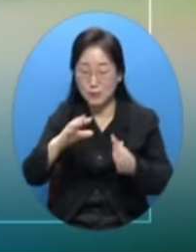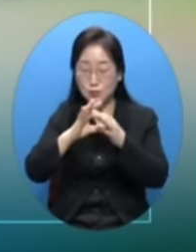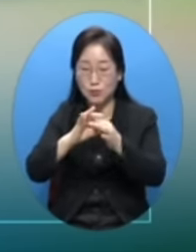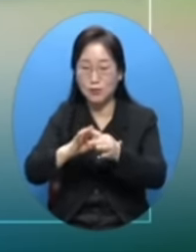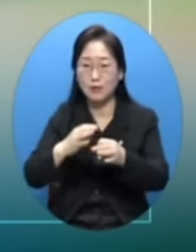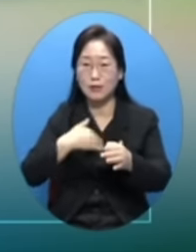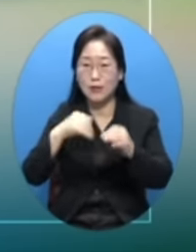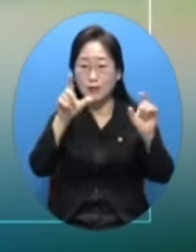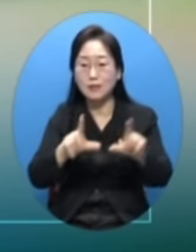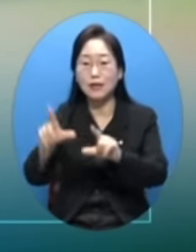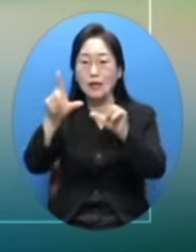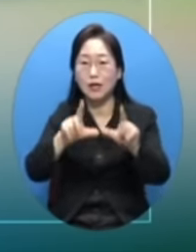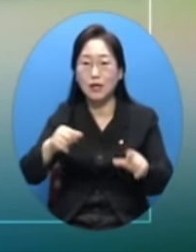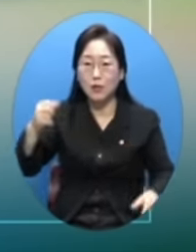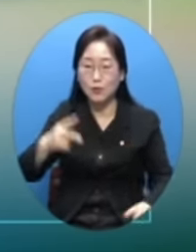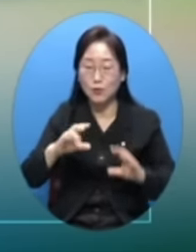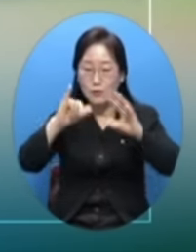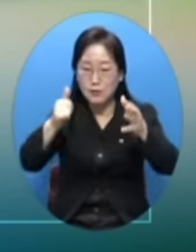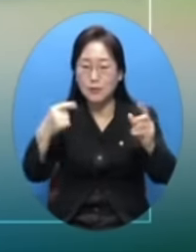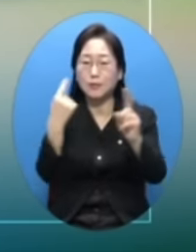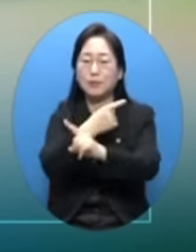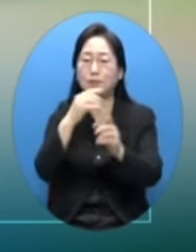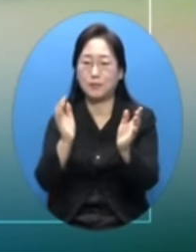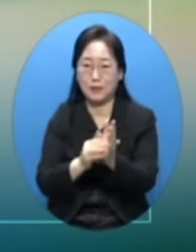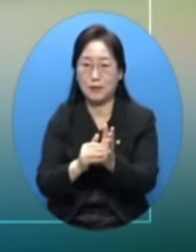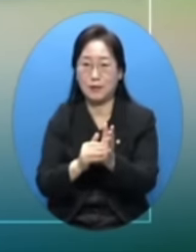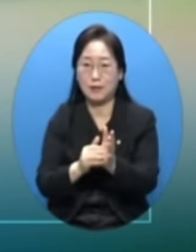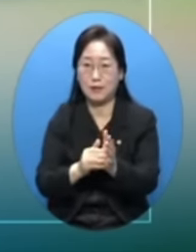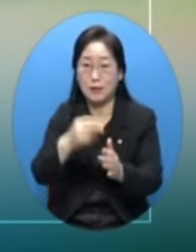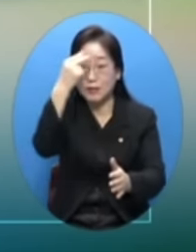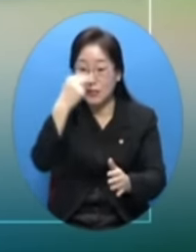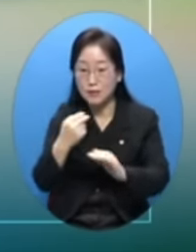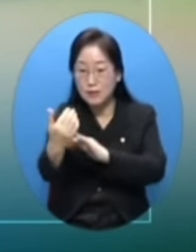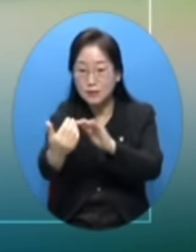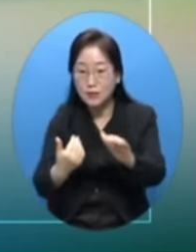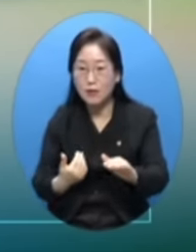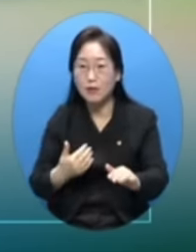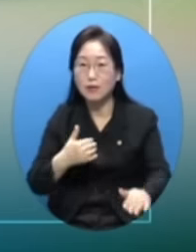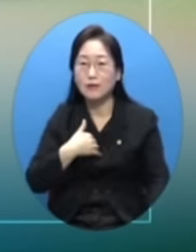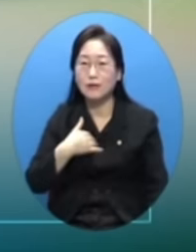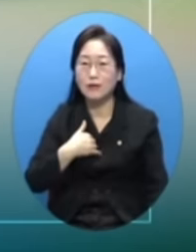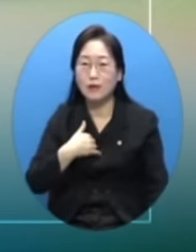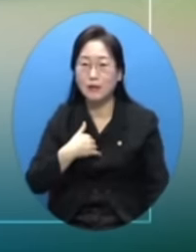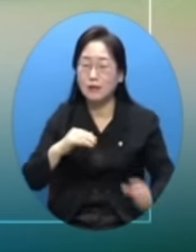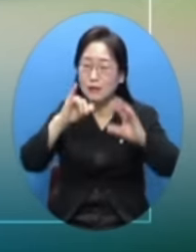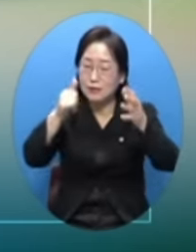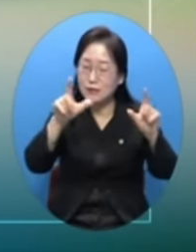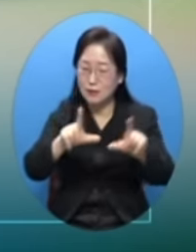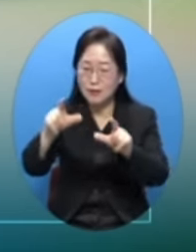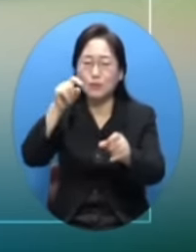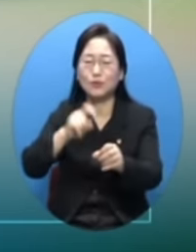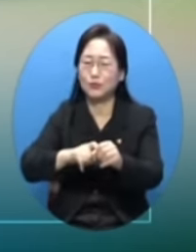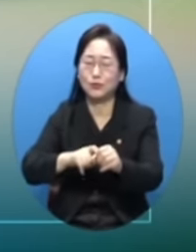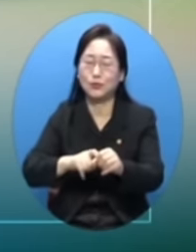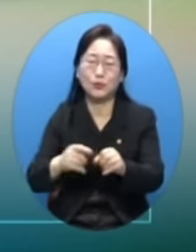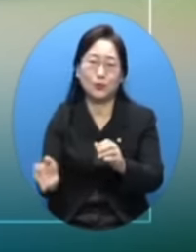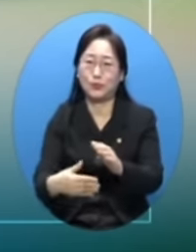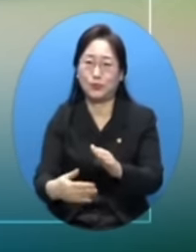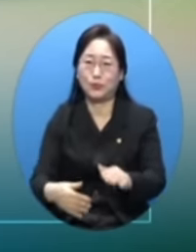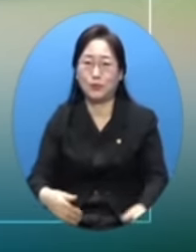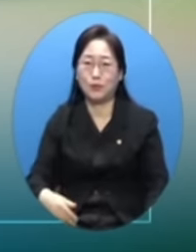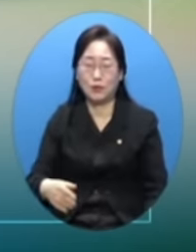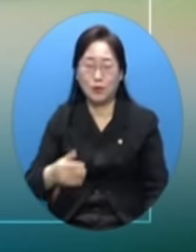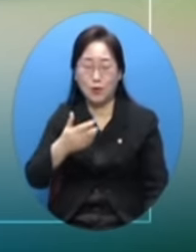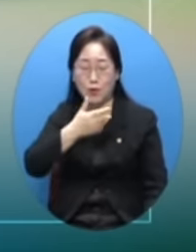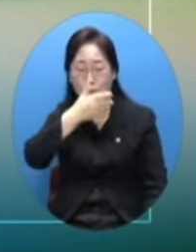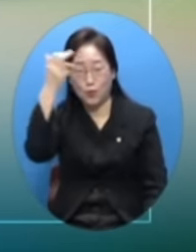삶뿐만 아니라 세상을 바꾸셨습니다 실명을 하기 전에 저는 딱히 세상을 살아갈 목적이 없었습니다 원대한